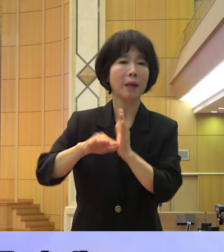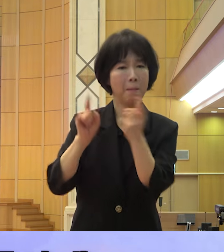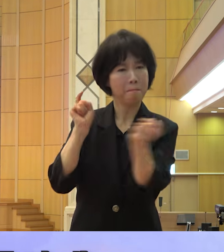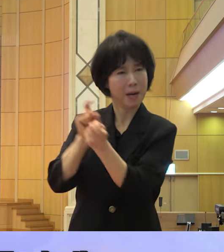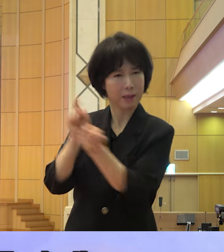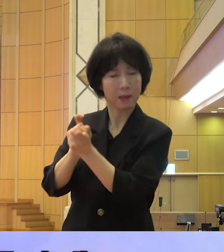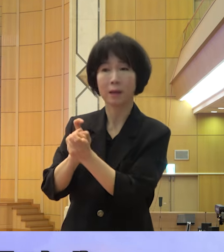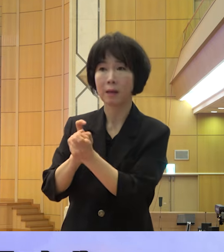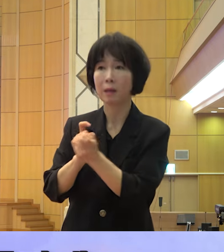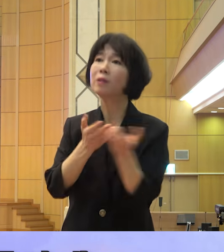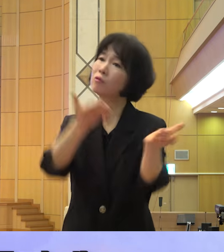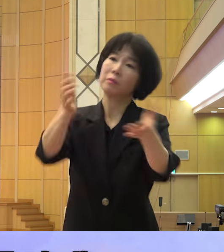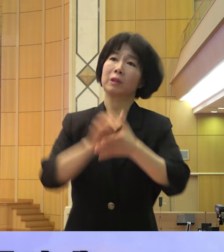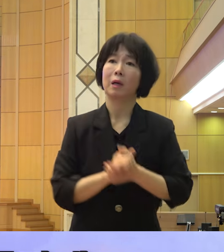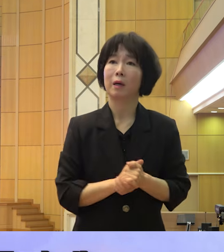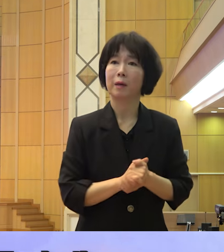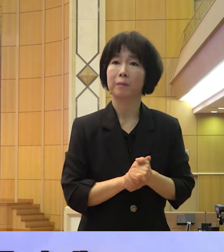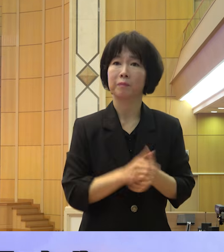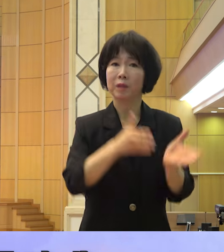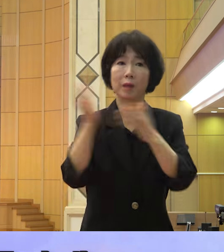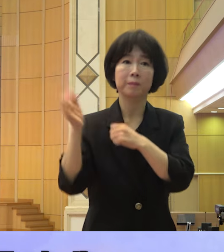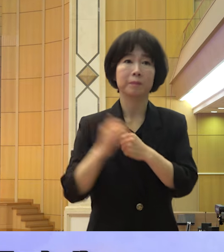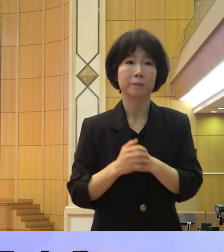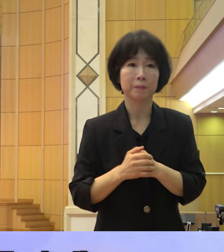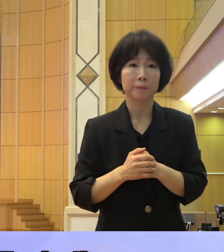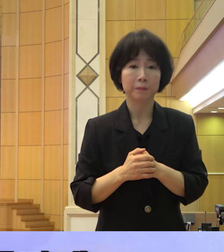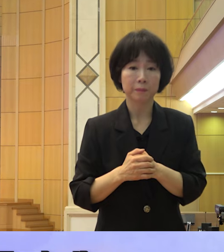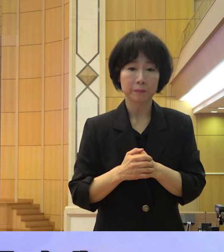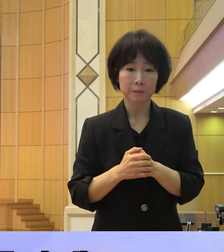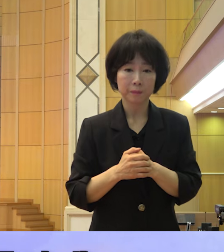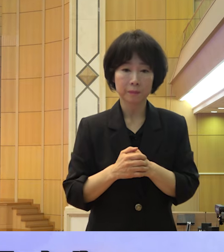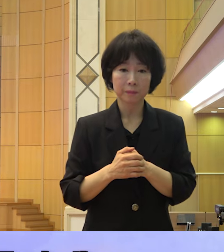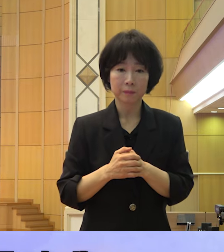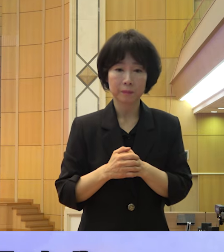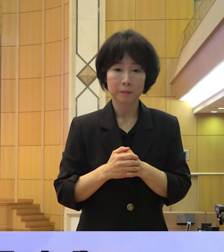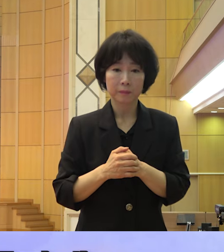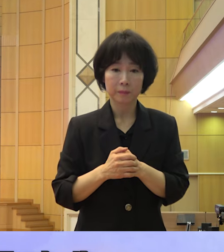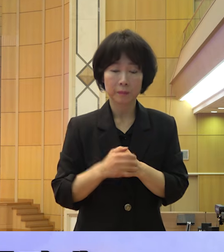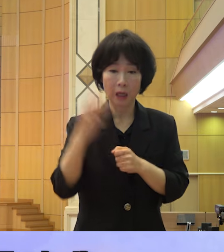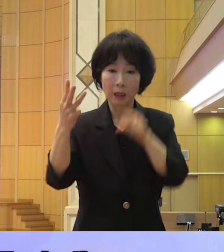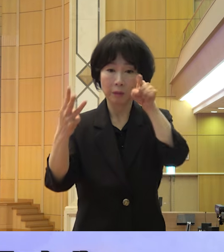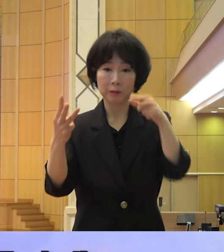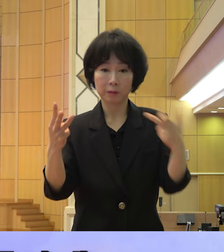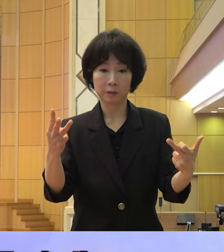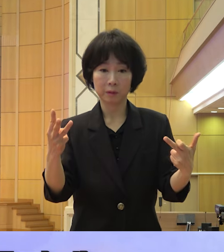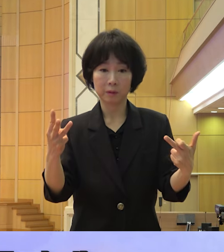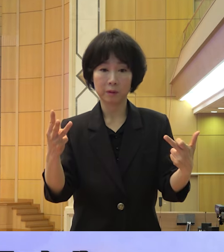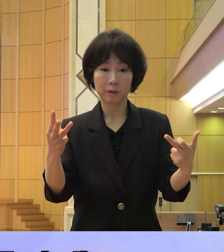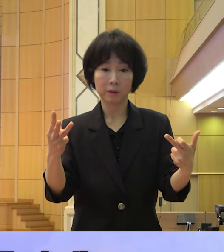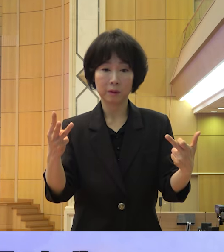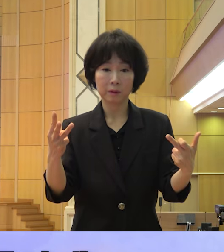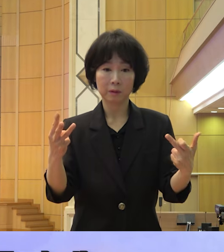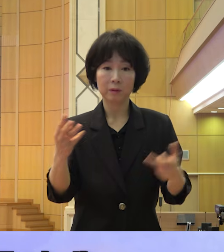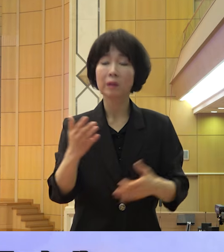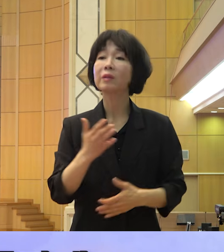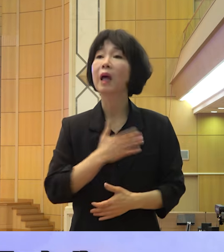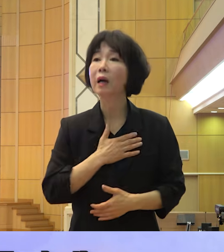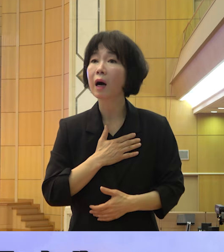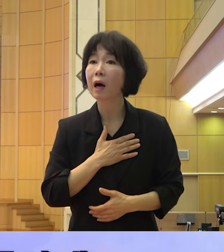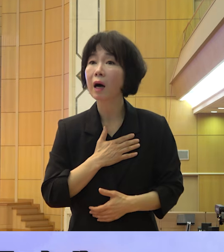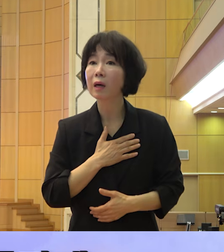것입니다. 3장 17절로 가볼까요? 역시 한글판입니다. 내가 심중에 이르기를